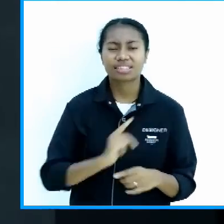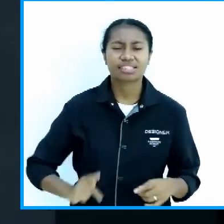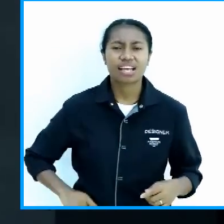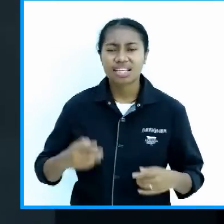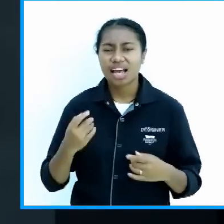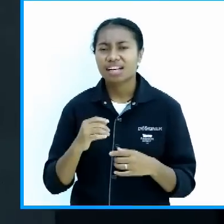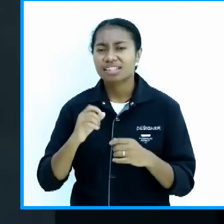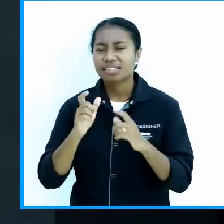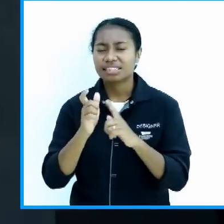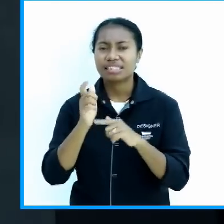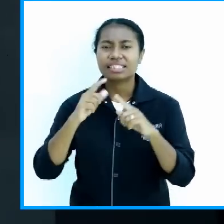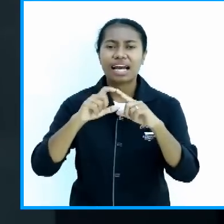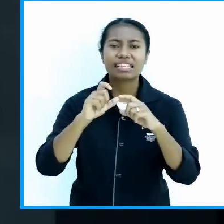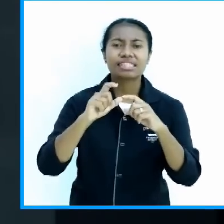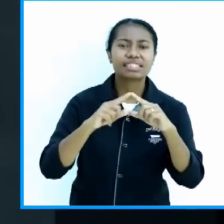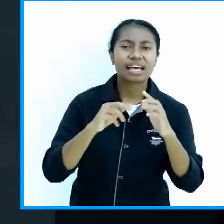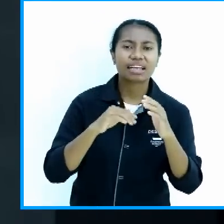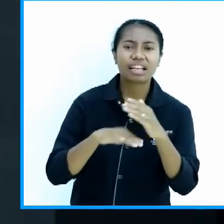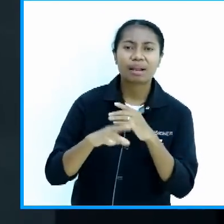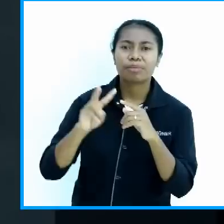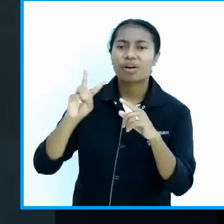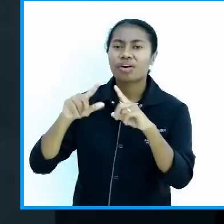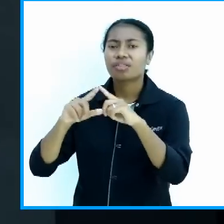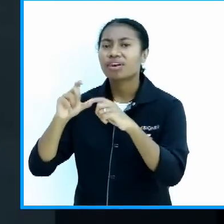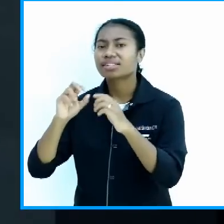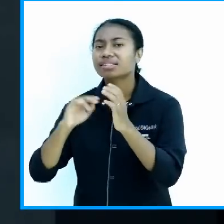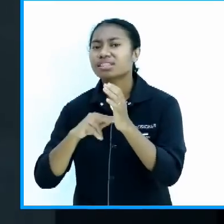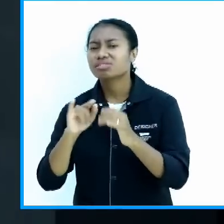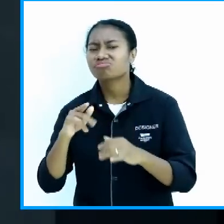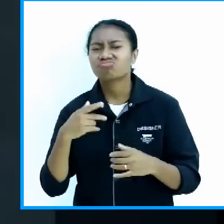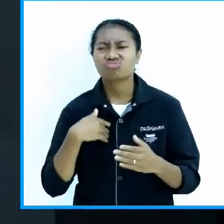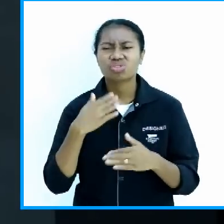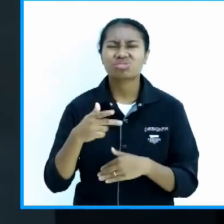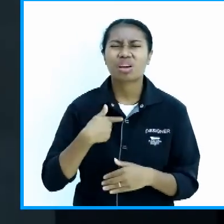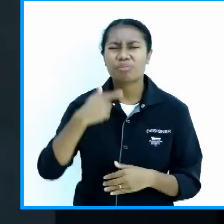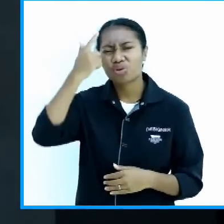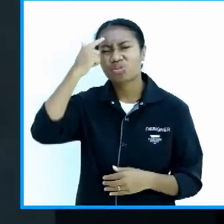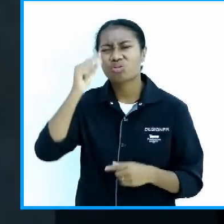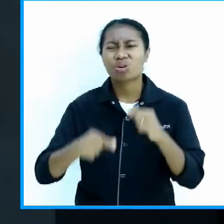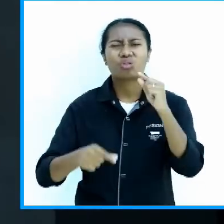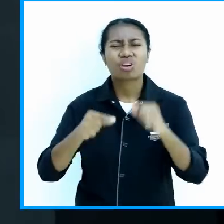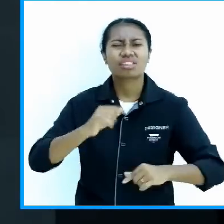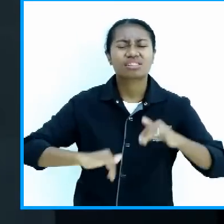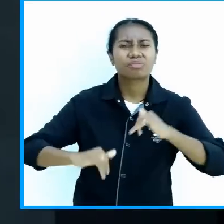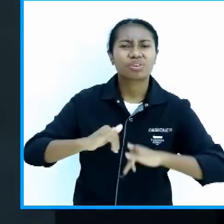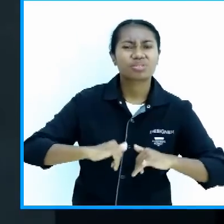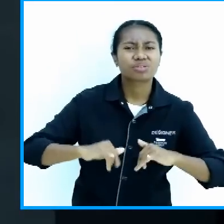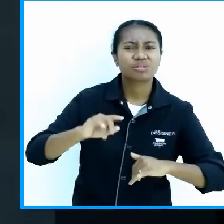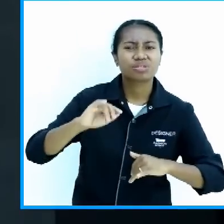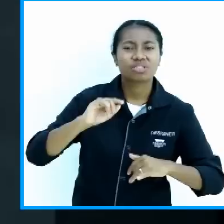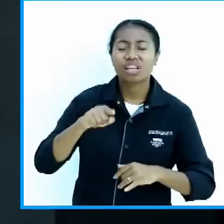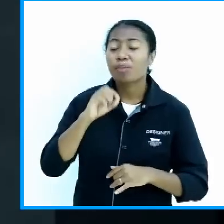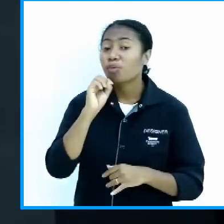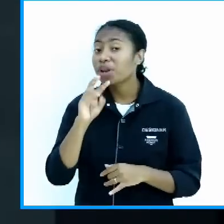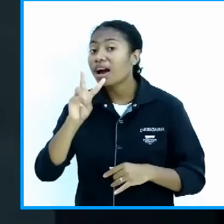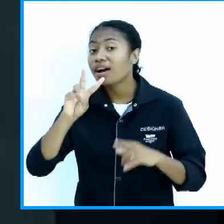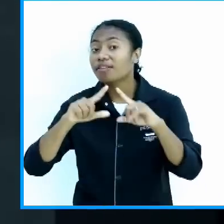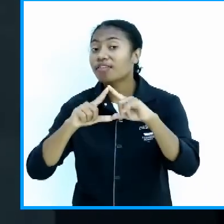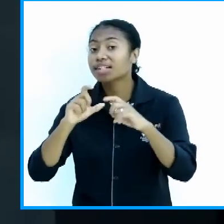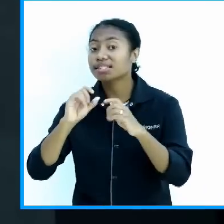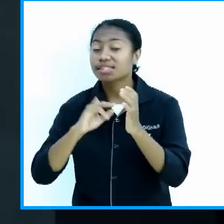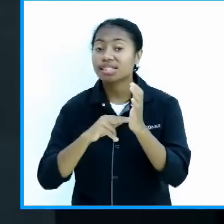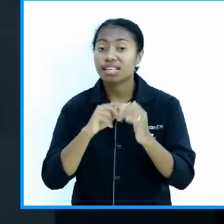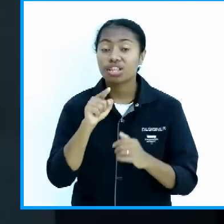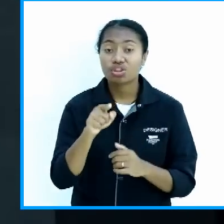itu saya mau memberitahu bahwa sebenarnya orang-orang yang seperti ini vaksin itu baik ya. Artinya kalau ada orang yang